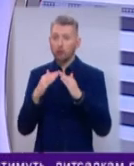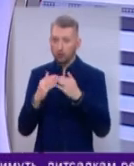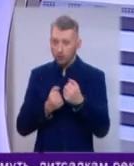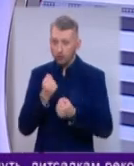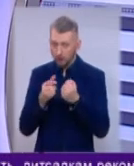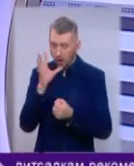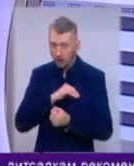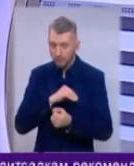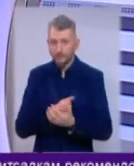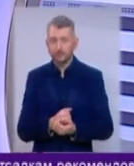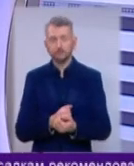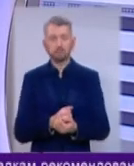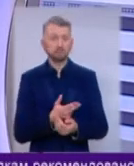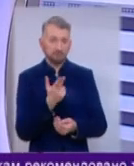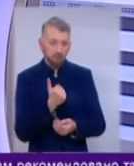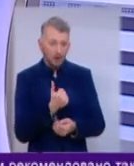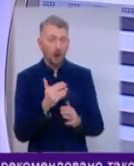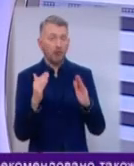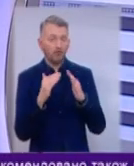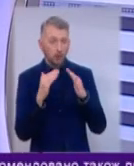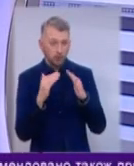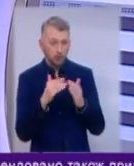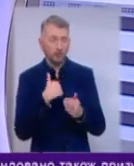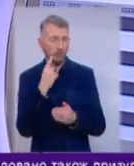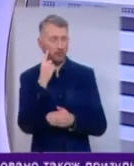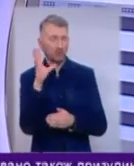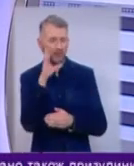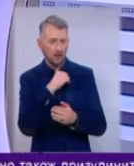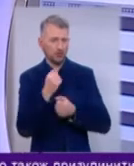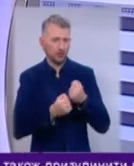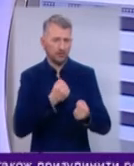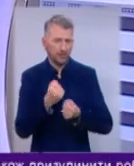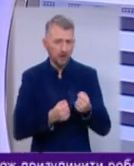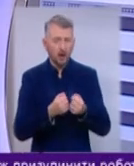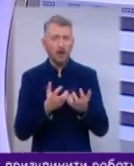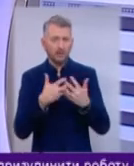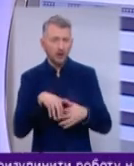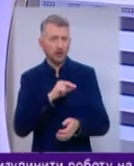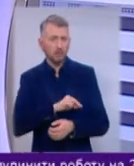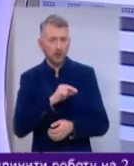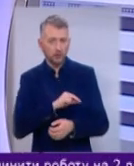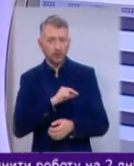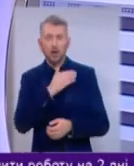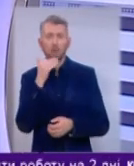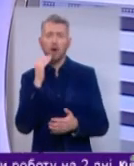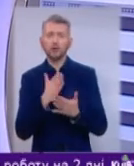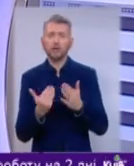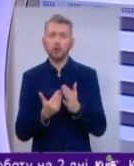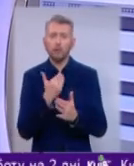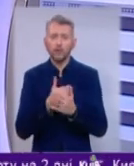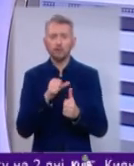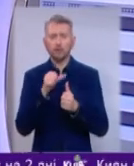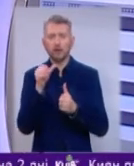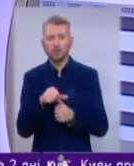можливо? Дякую тобі, Анна. Так, додому, я думаю, що ми доїдемо. Так, все одно техніка працює. Чимало є новин, зокрема, і